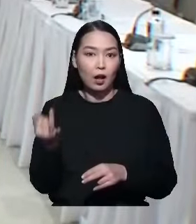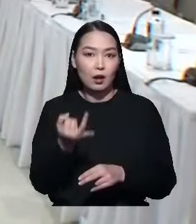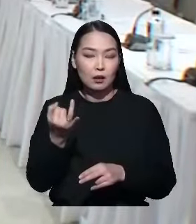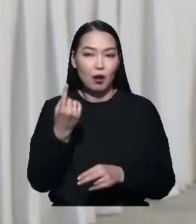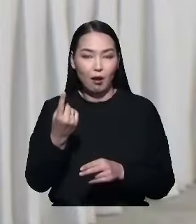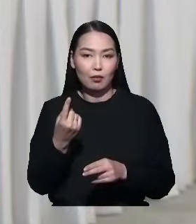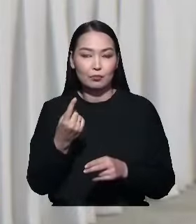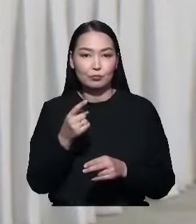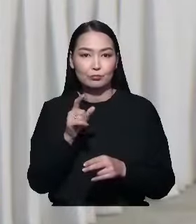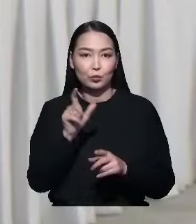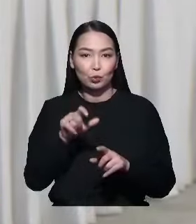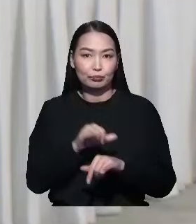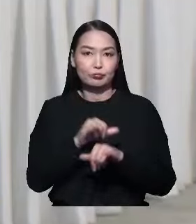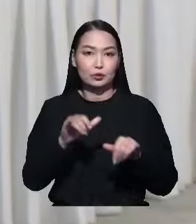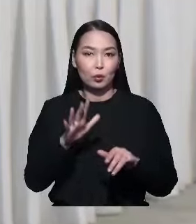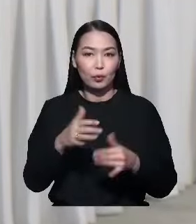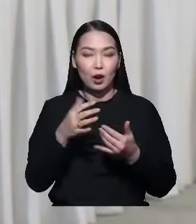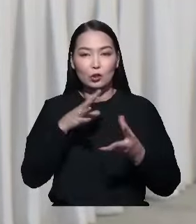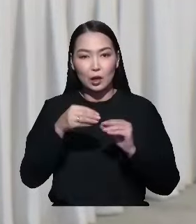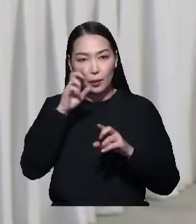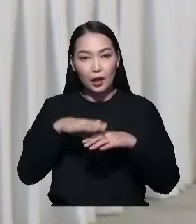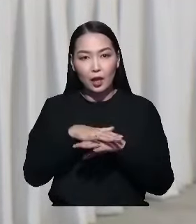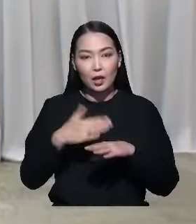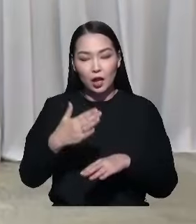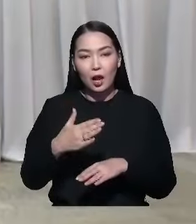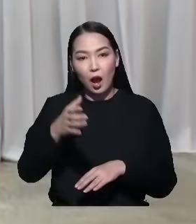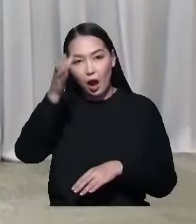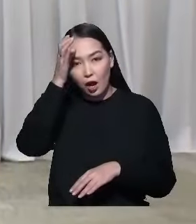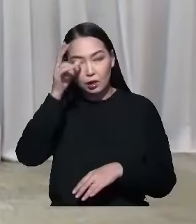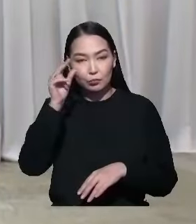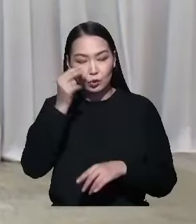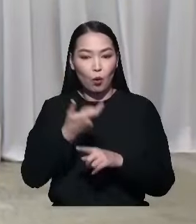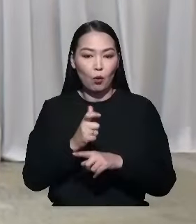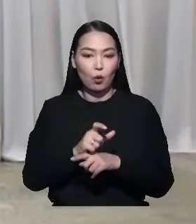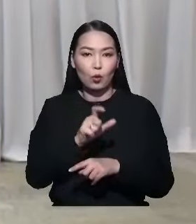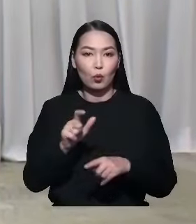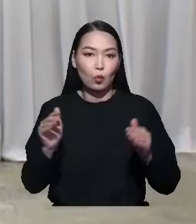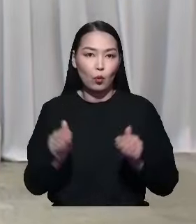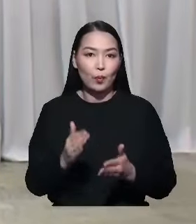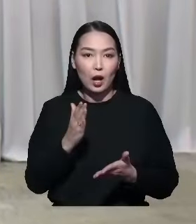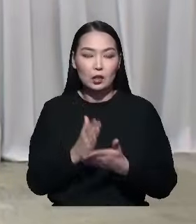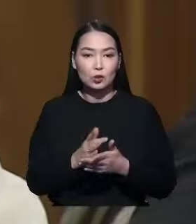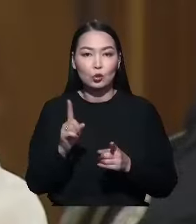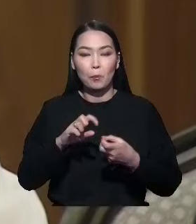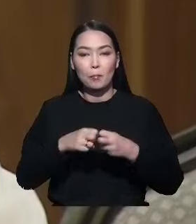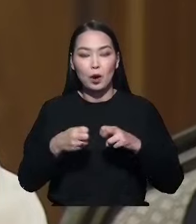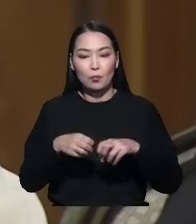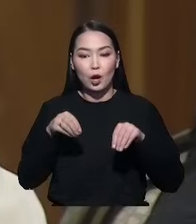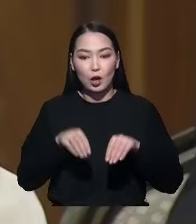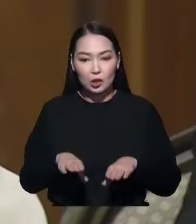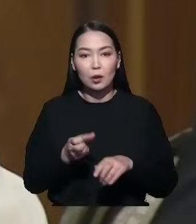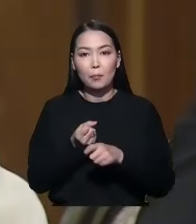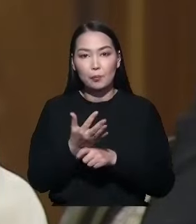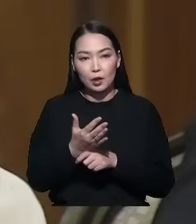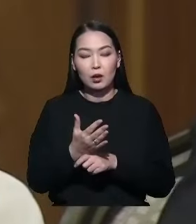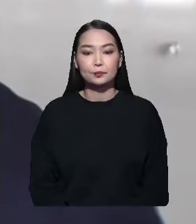Жалпы елімізде тәуелсіздік алған жылдармен салыстырғанда ғалымдардың саны екі есеге азайған. Ол құқықтың орнын толтыру мақсатында біршама бастама